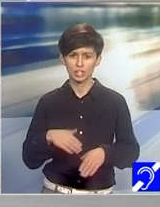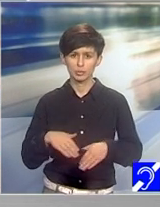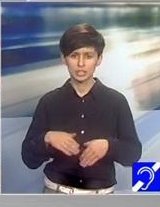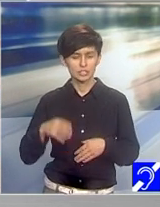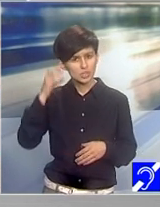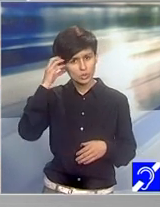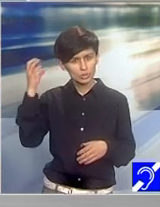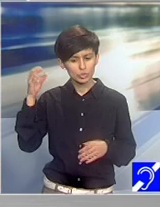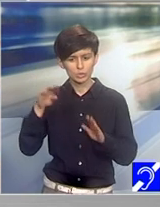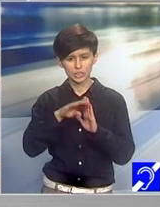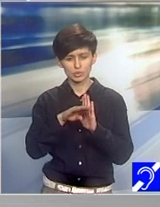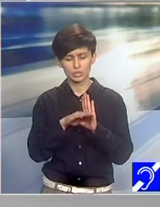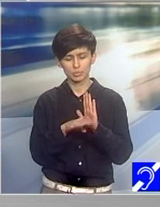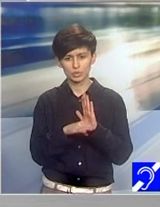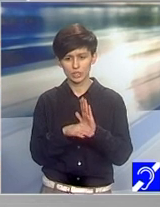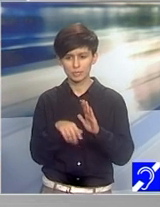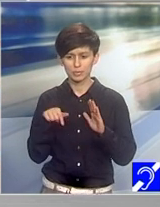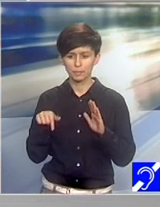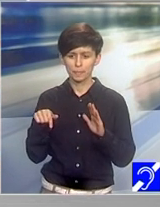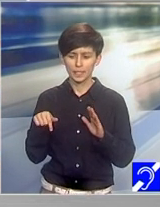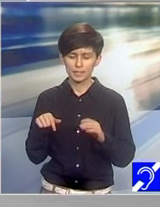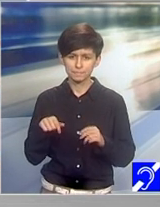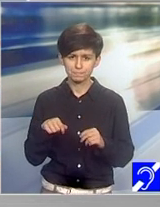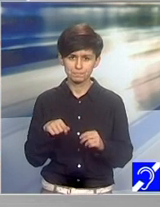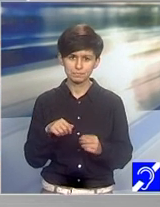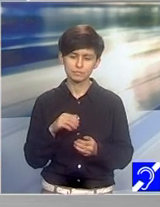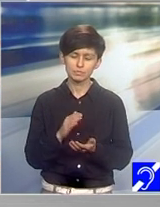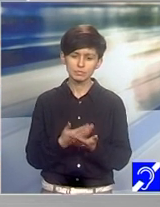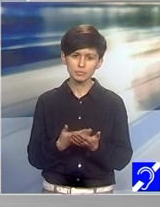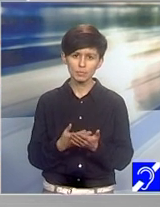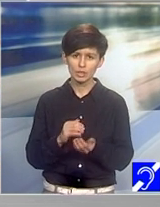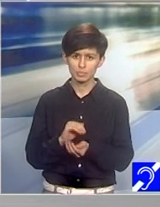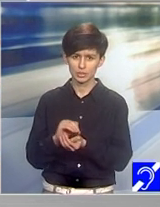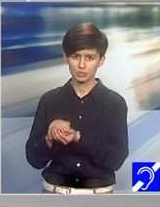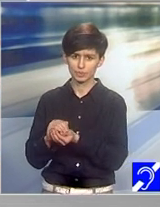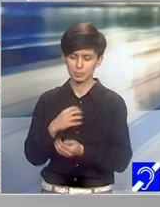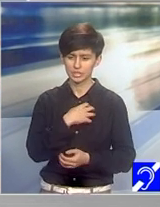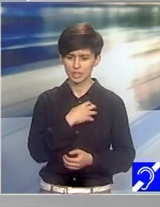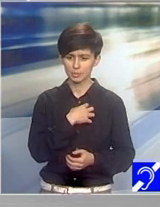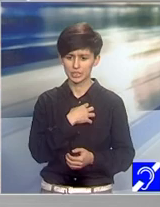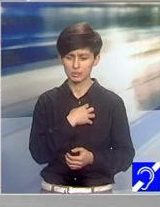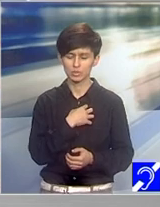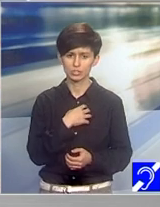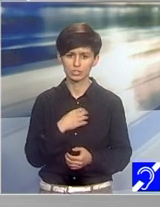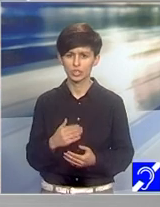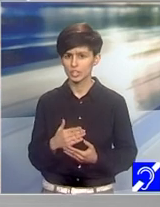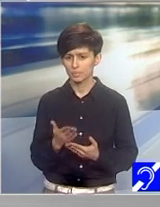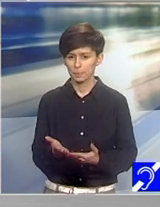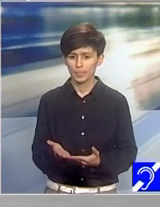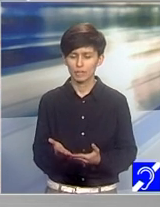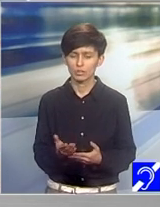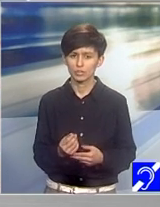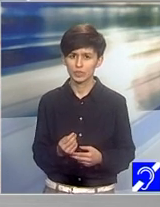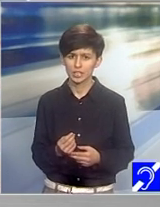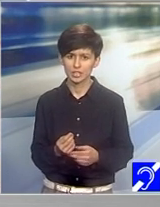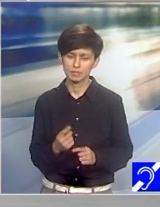program exact cu acest titlu, da? Pentru conservarea patrimoniului și să pun la dispoziție în funcție